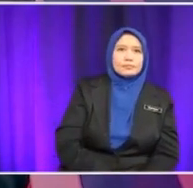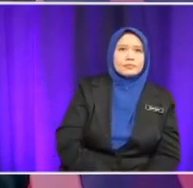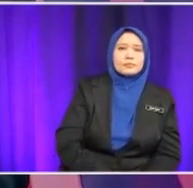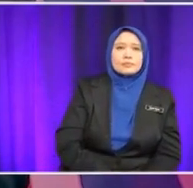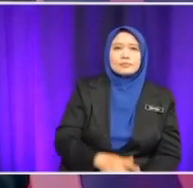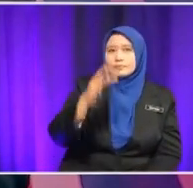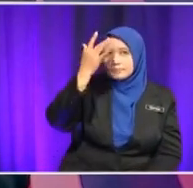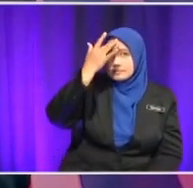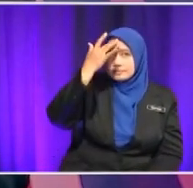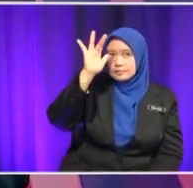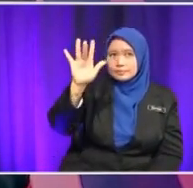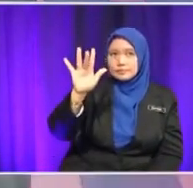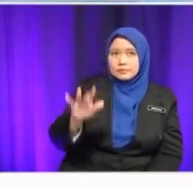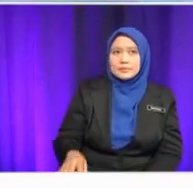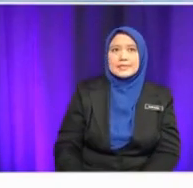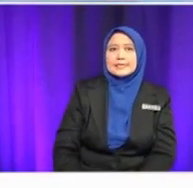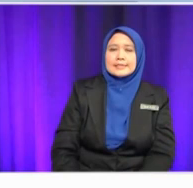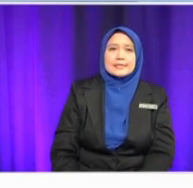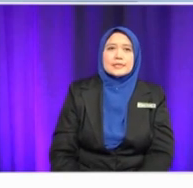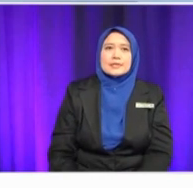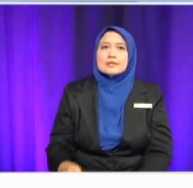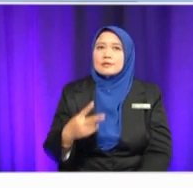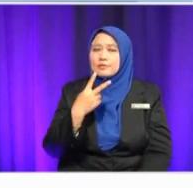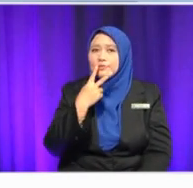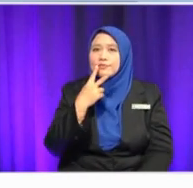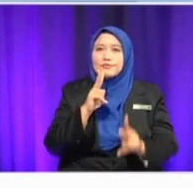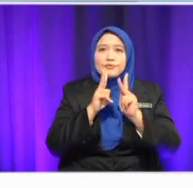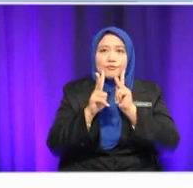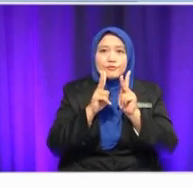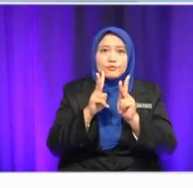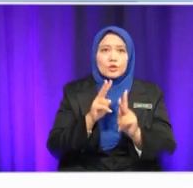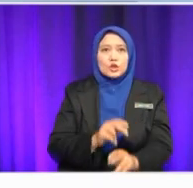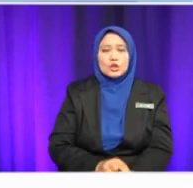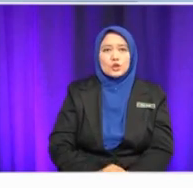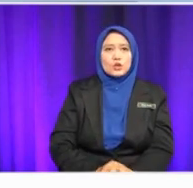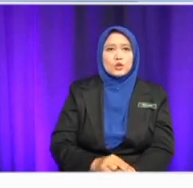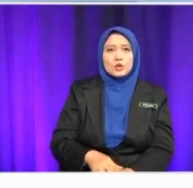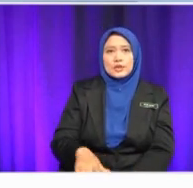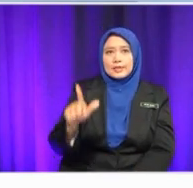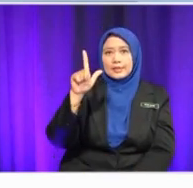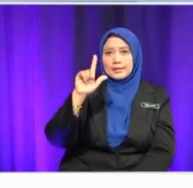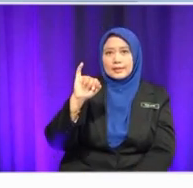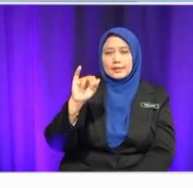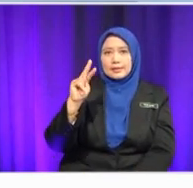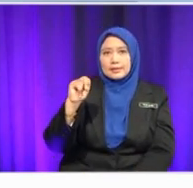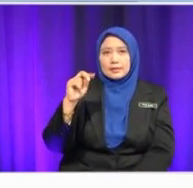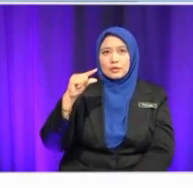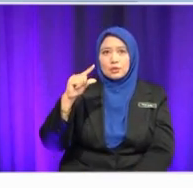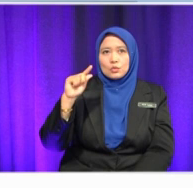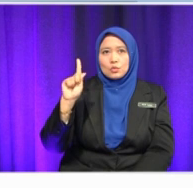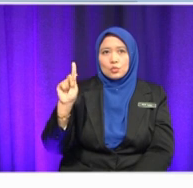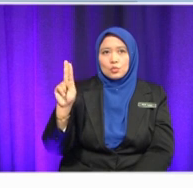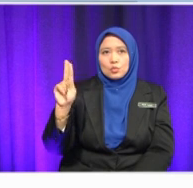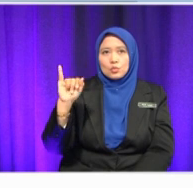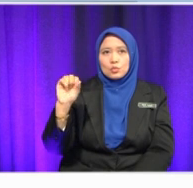kecerdasan berkenaan dengan webel linguistik Oke Guys satu bahasa Melayu dan juga bahasa Inggris dan yang